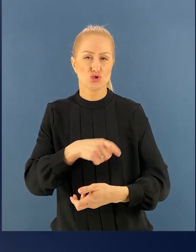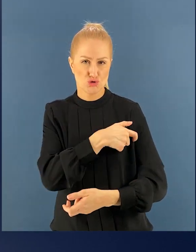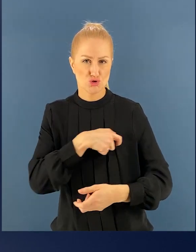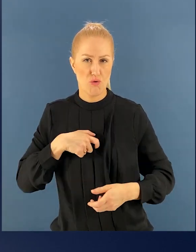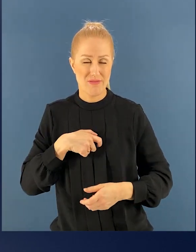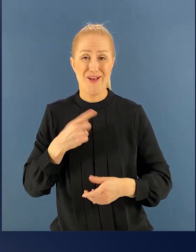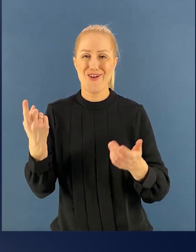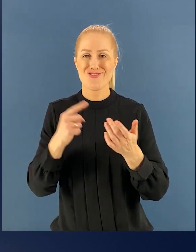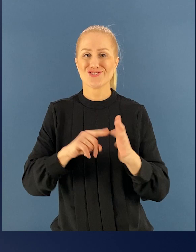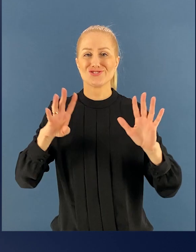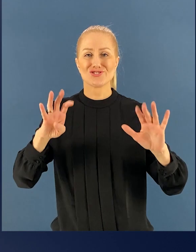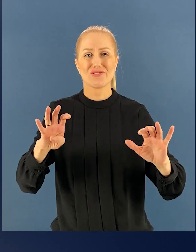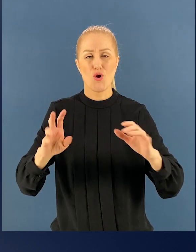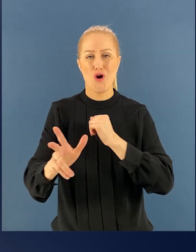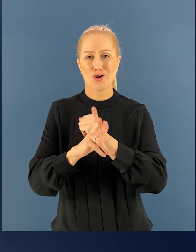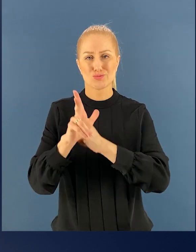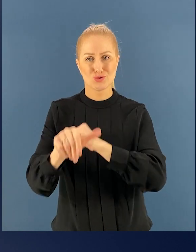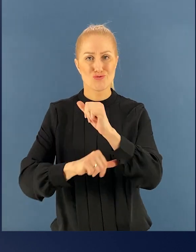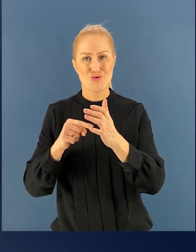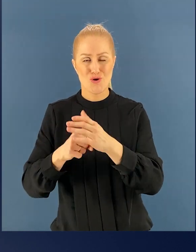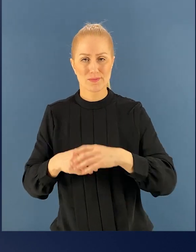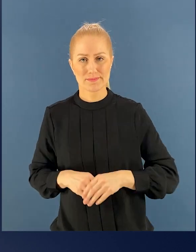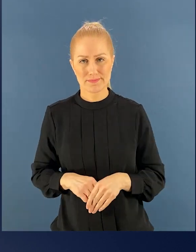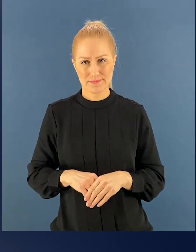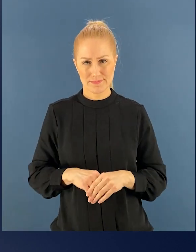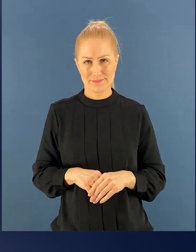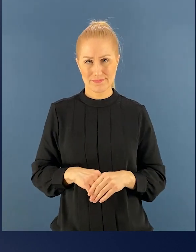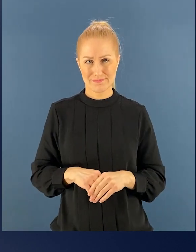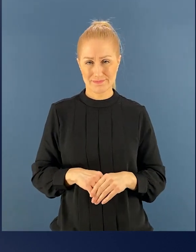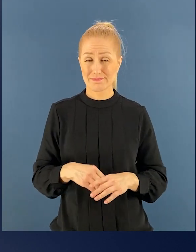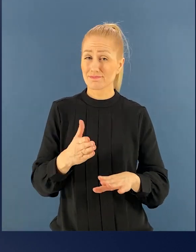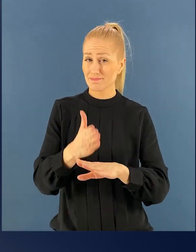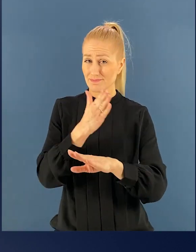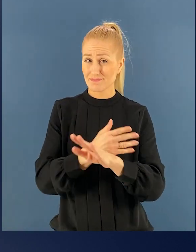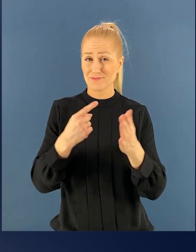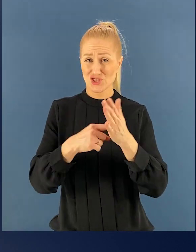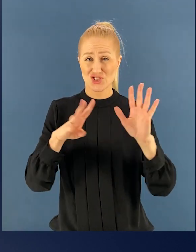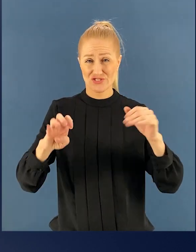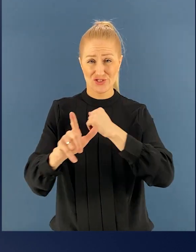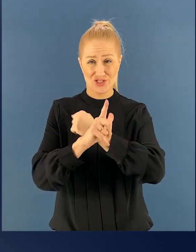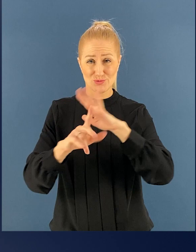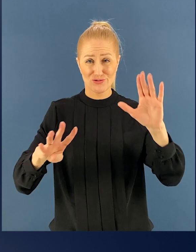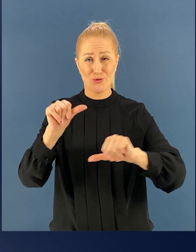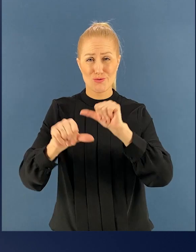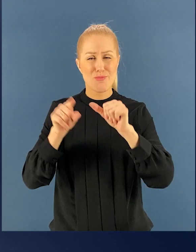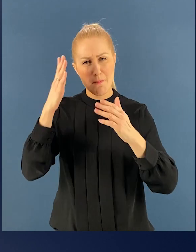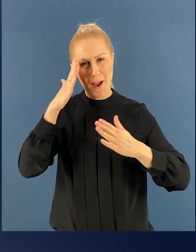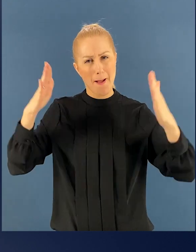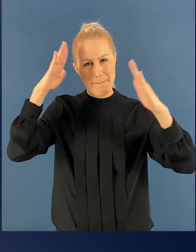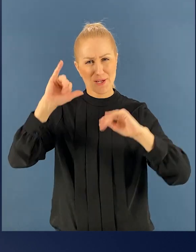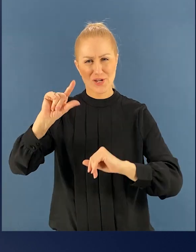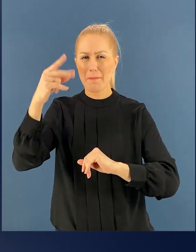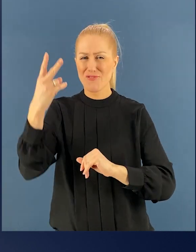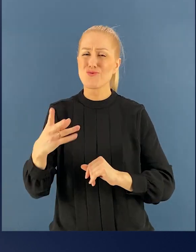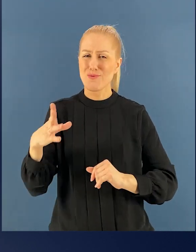1980 roku. Z tego, co w 1979 roku powiedział Ojciec Święty Jan Paweł II, ale